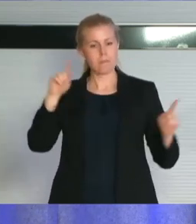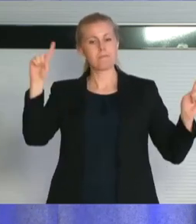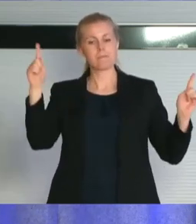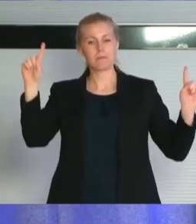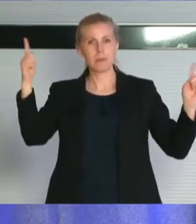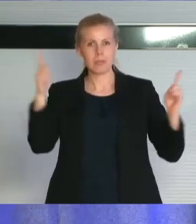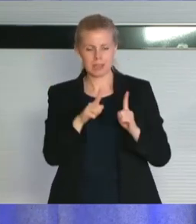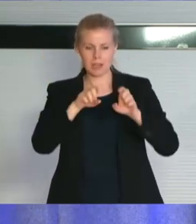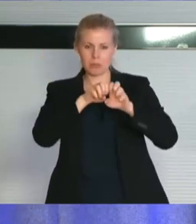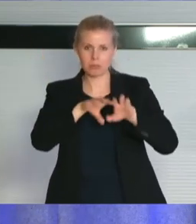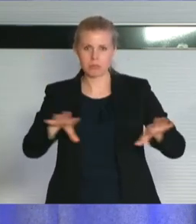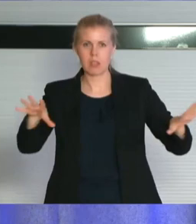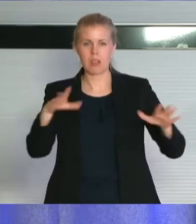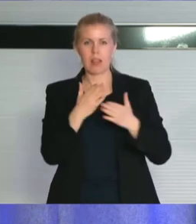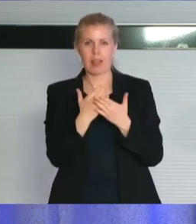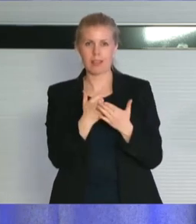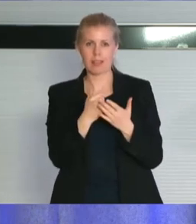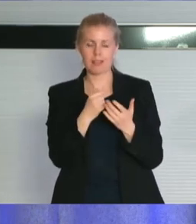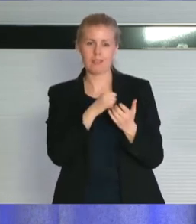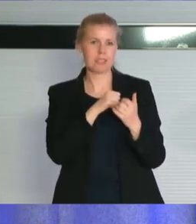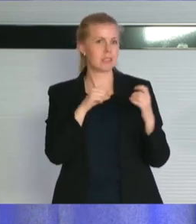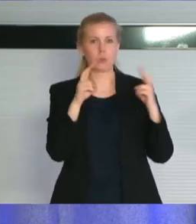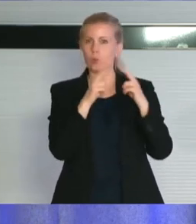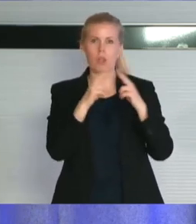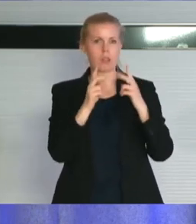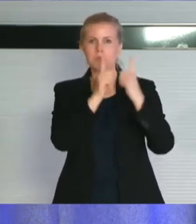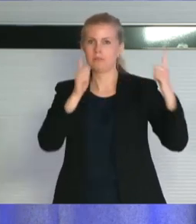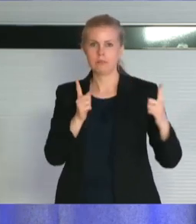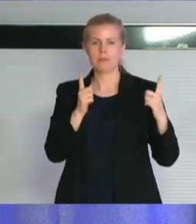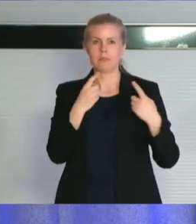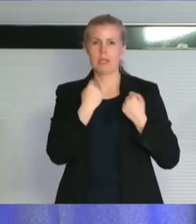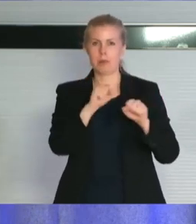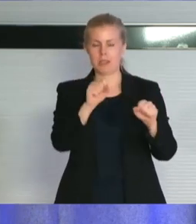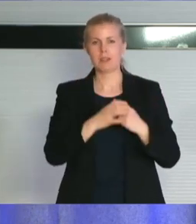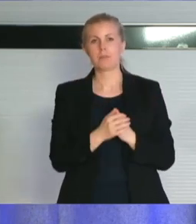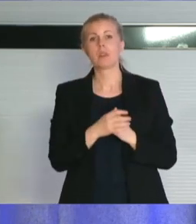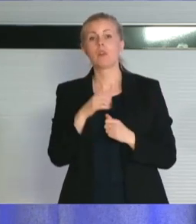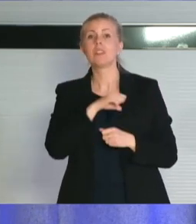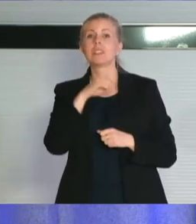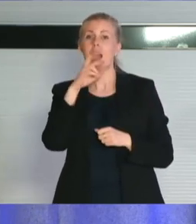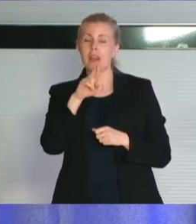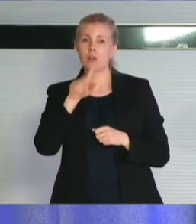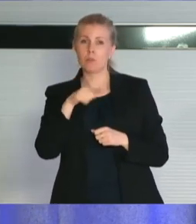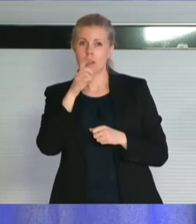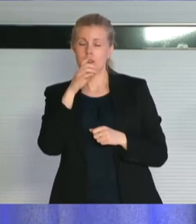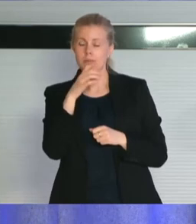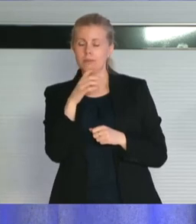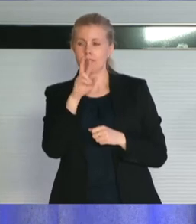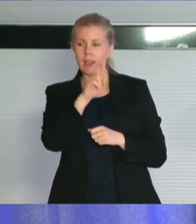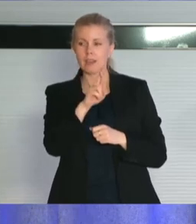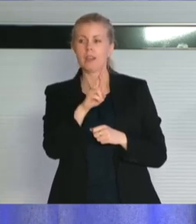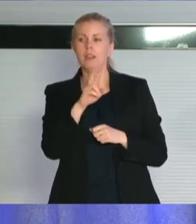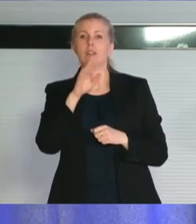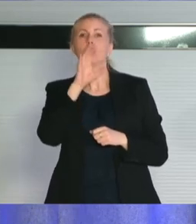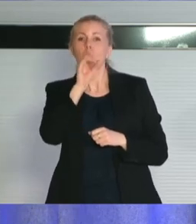uten tiltakene som er implementert. Og med en R på 0,9 så ville antallet vært enda lavere.